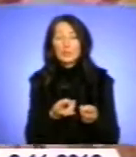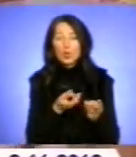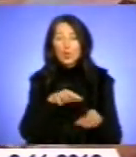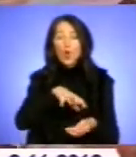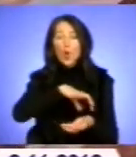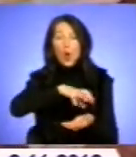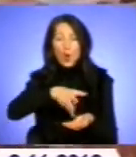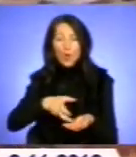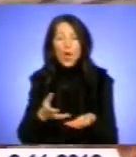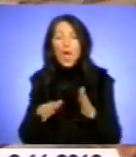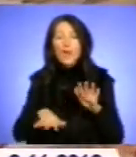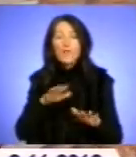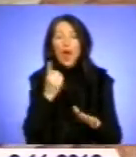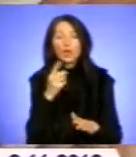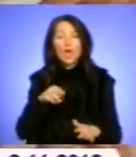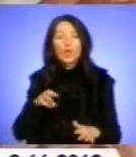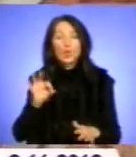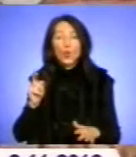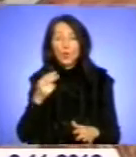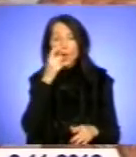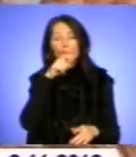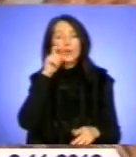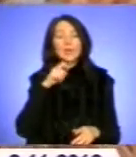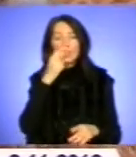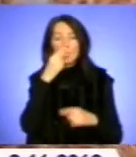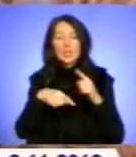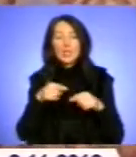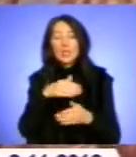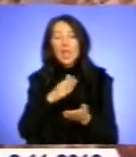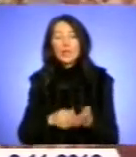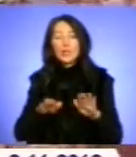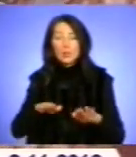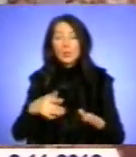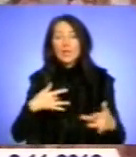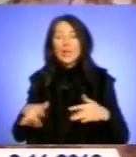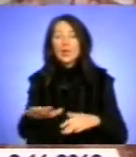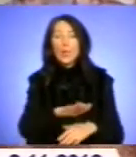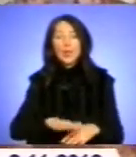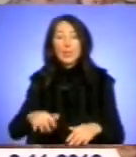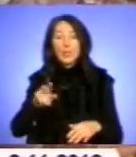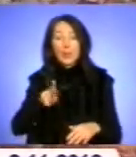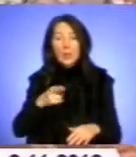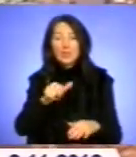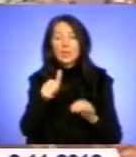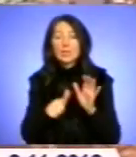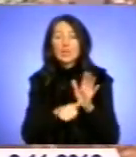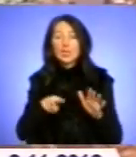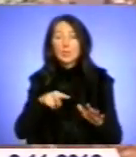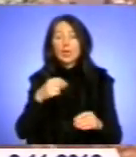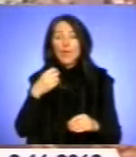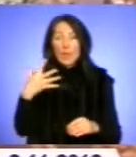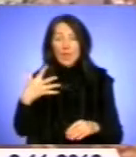1 тонну. Український традиційний хліб розмістять на театральному майдані у п'ятницю 16 листопада о 15-й